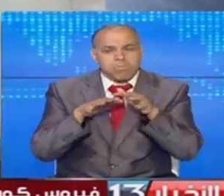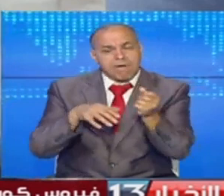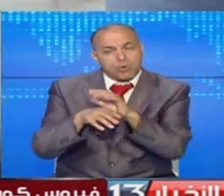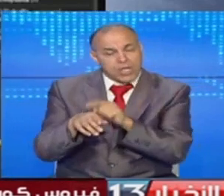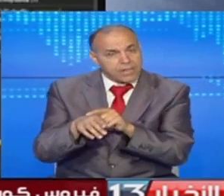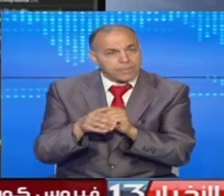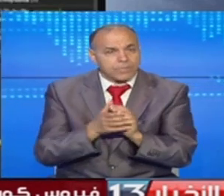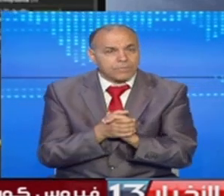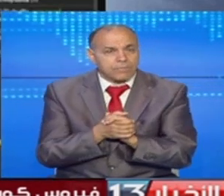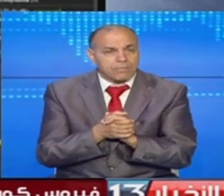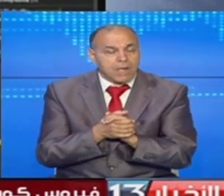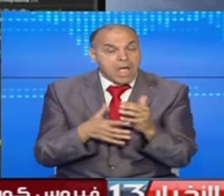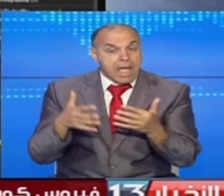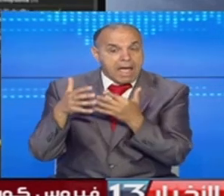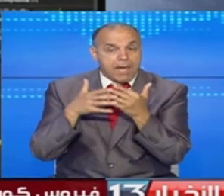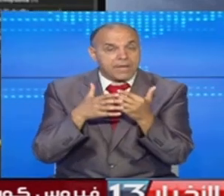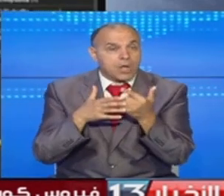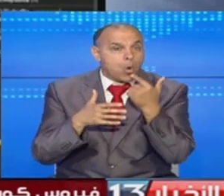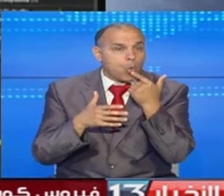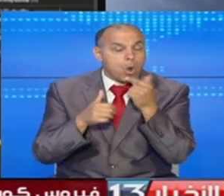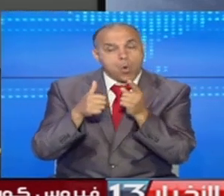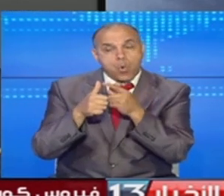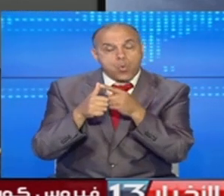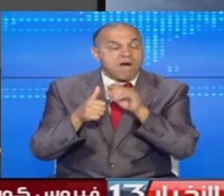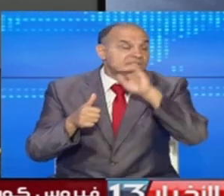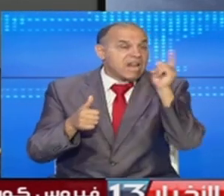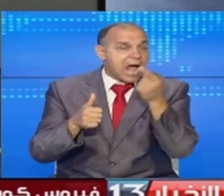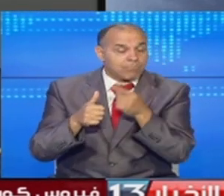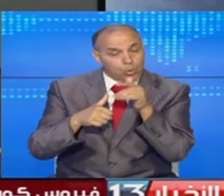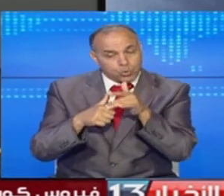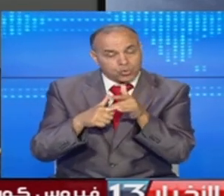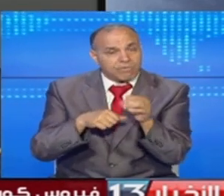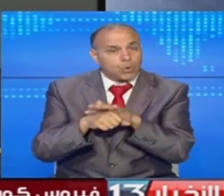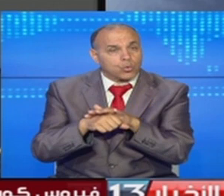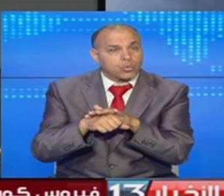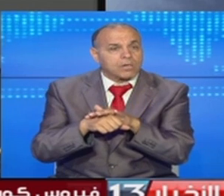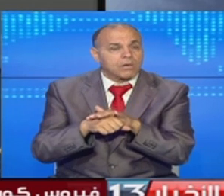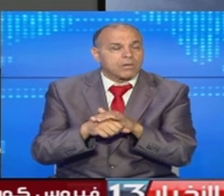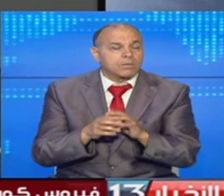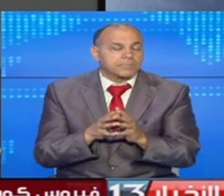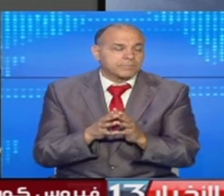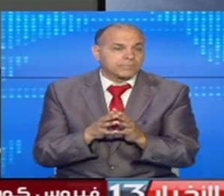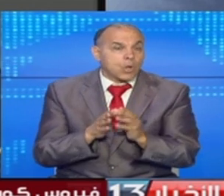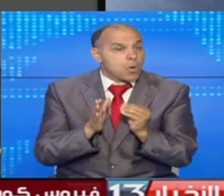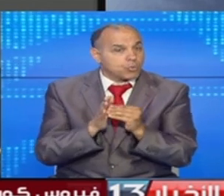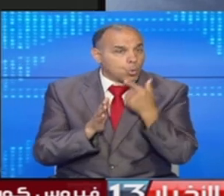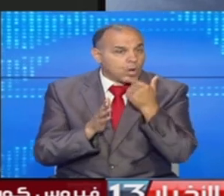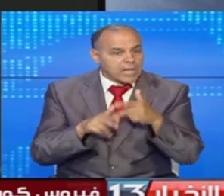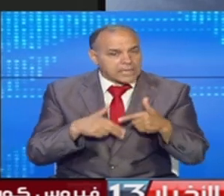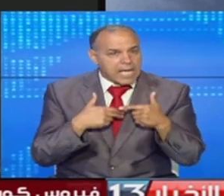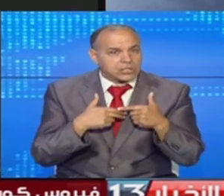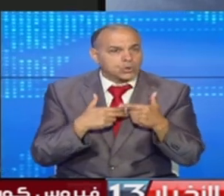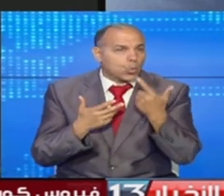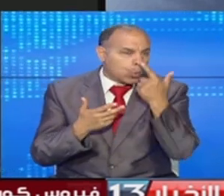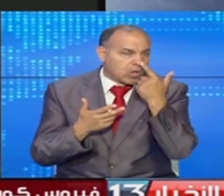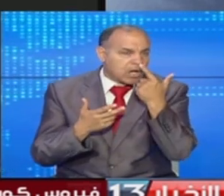الفيروس. الولايات المتحدة التي تتصدر قائمة الدول التي بها أكثر حالات إصابة بالكوفيد 19 تعيش على ما يبدو